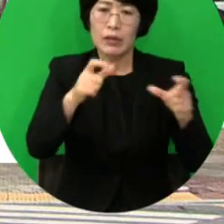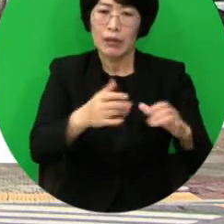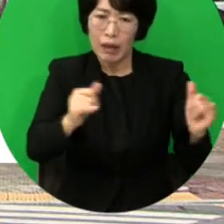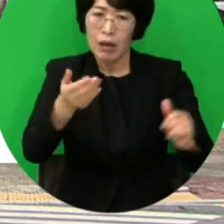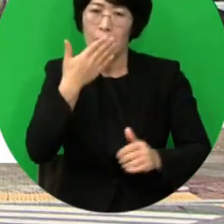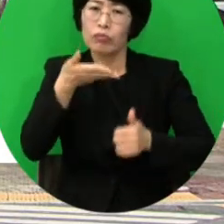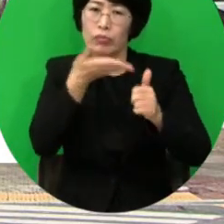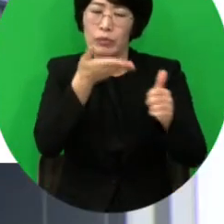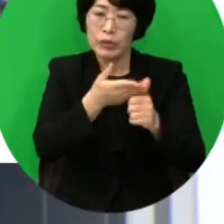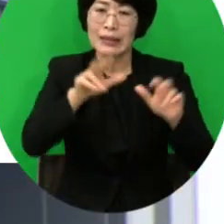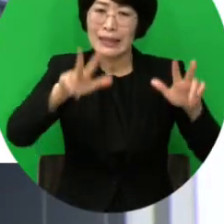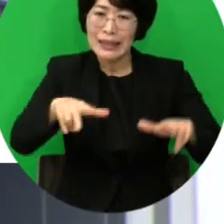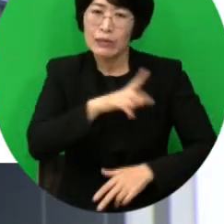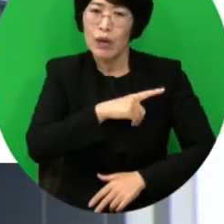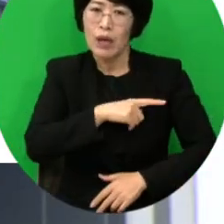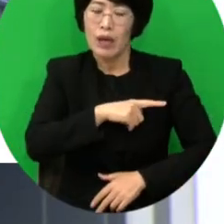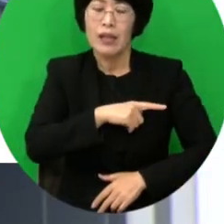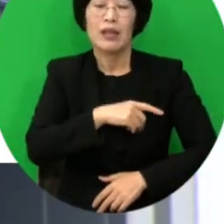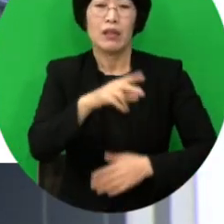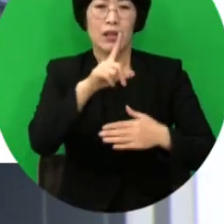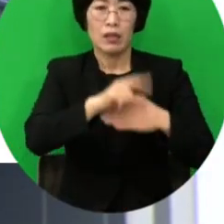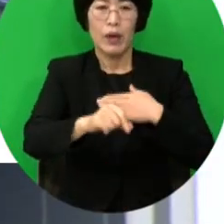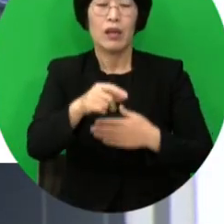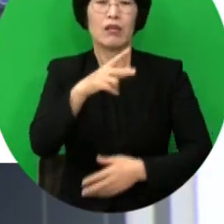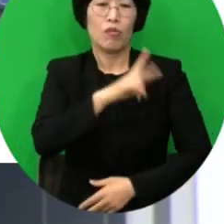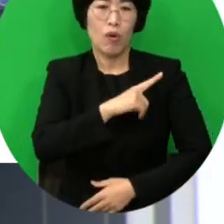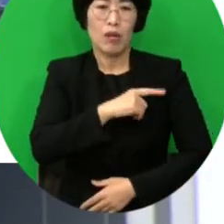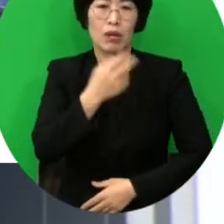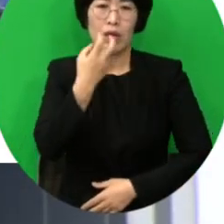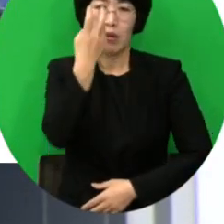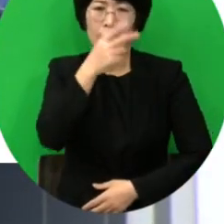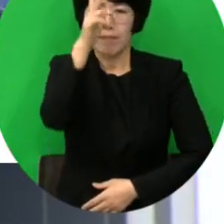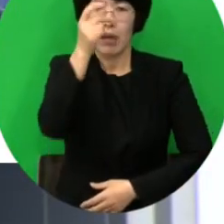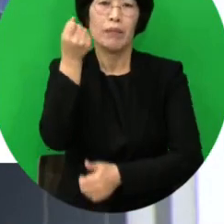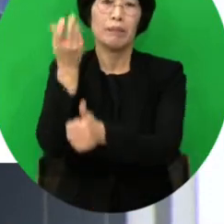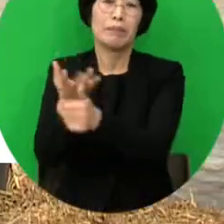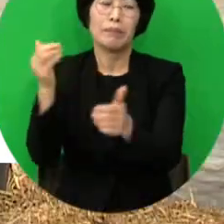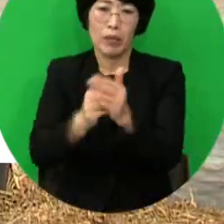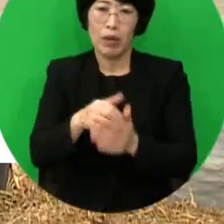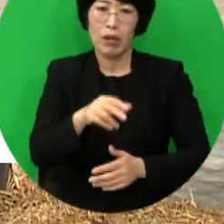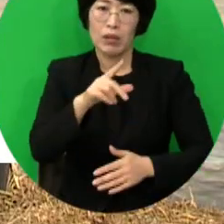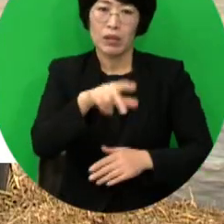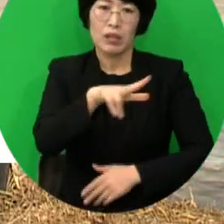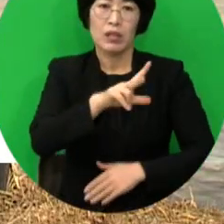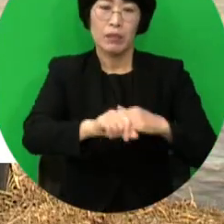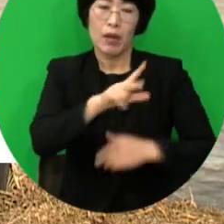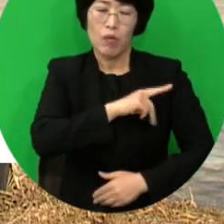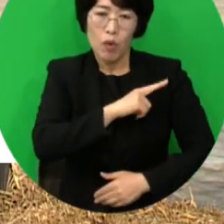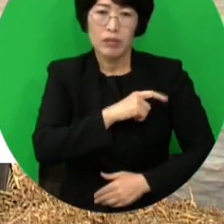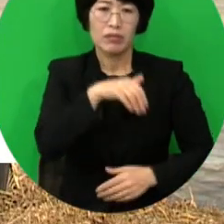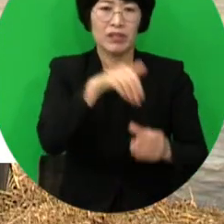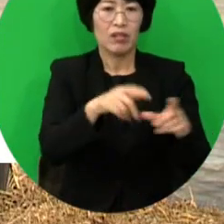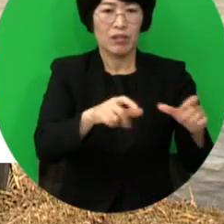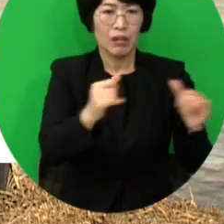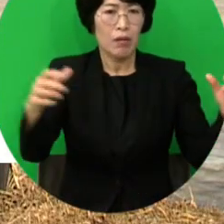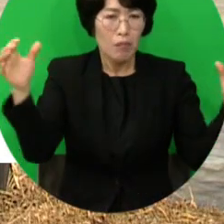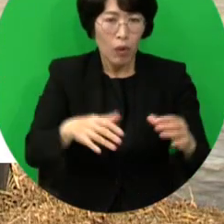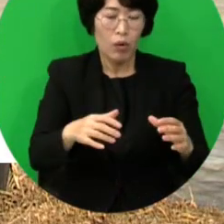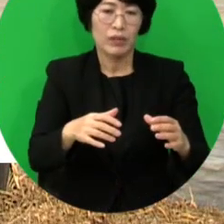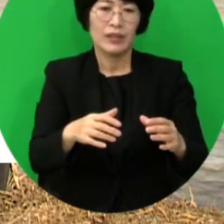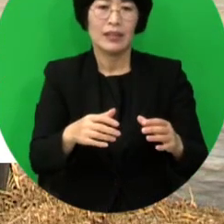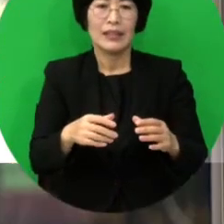식사를 제공한 현직 광역의원을 검찰에 고발했습니다. 해당 의원은 선거구민을 모이게 한 뒤에 총선